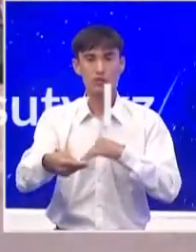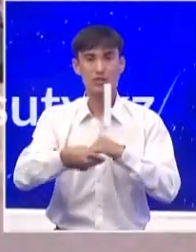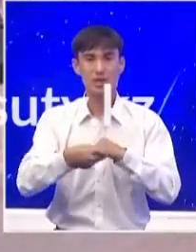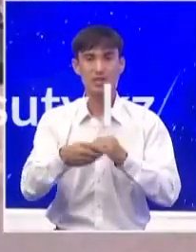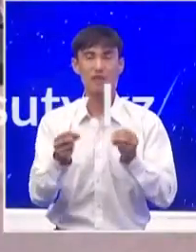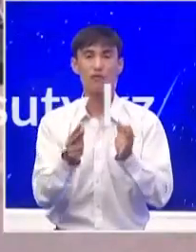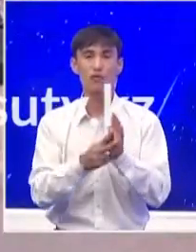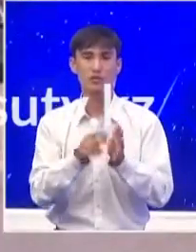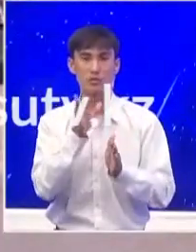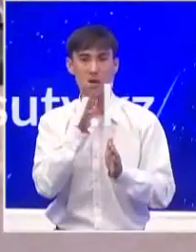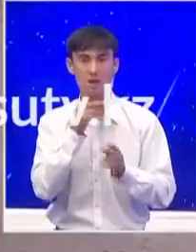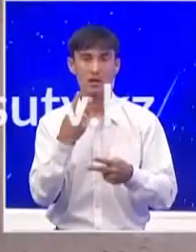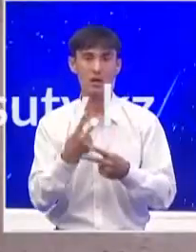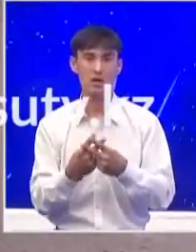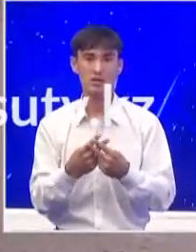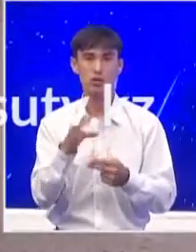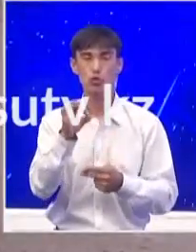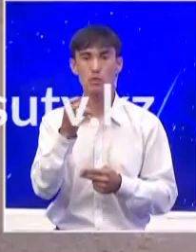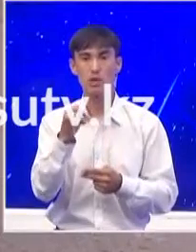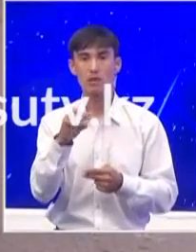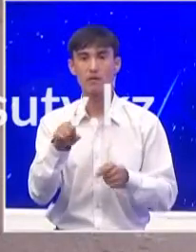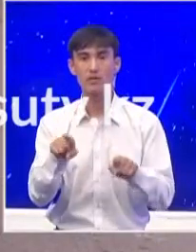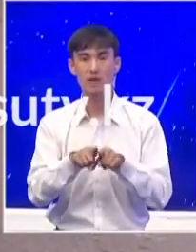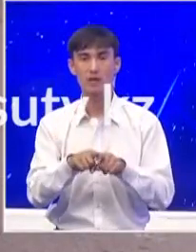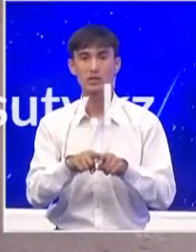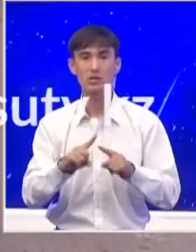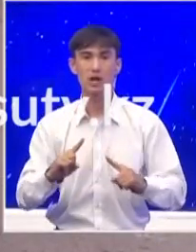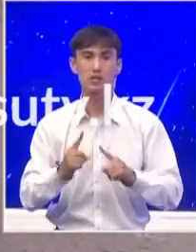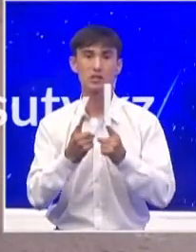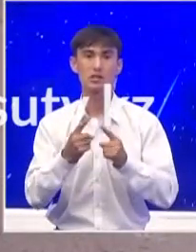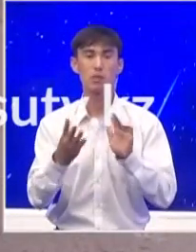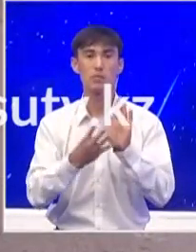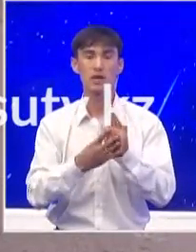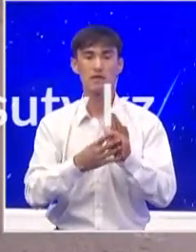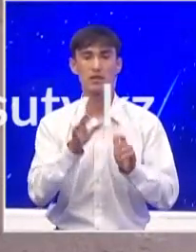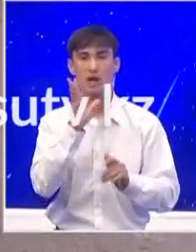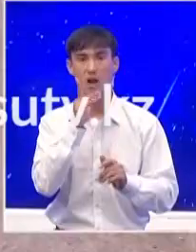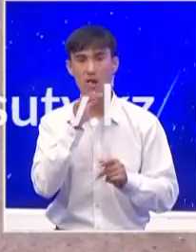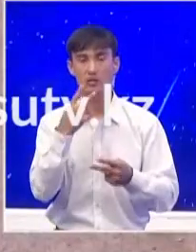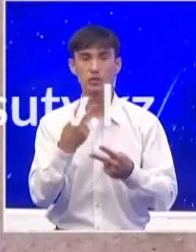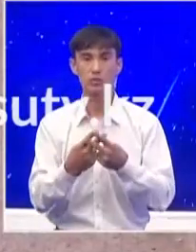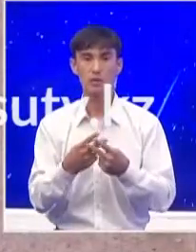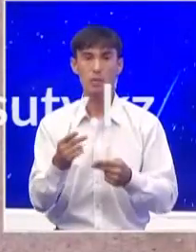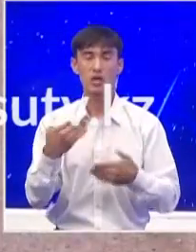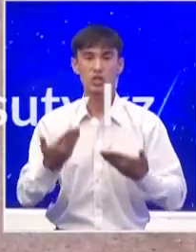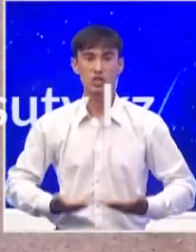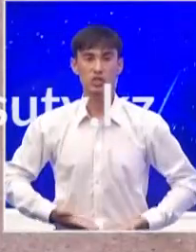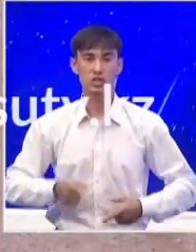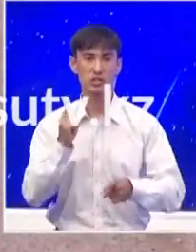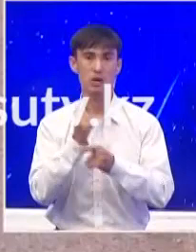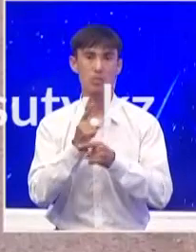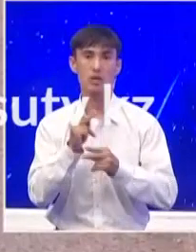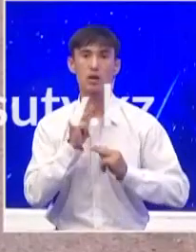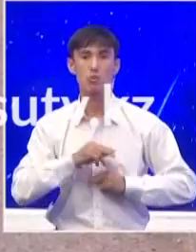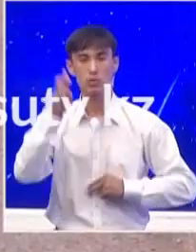8 лет лишения свободы с ульянова также осудили он получил девять лет лишения свободы и пожизненный запрет работы